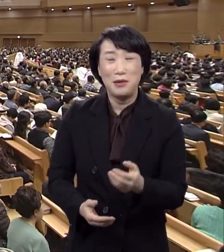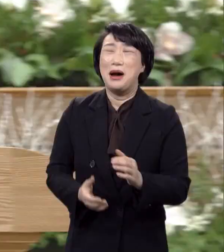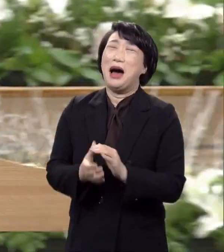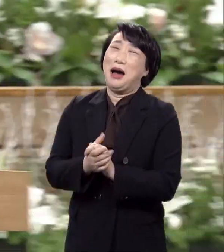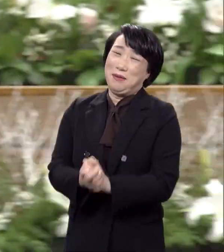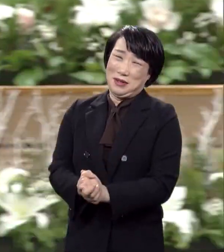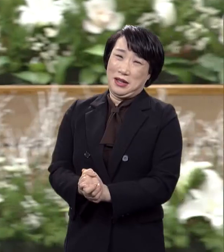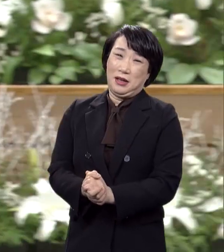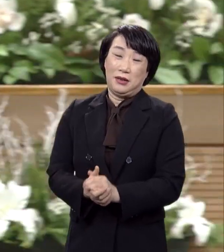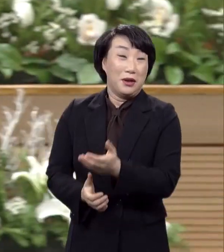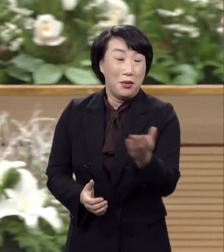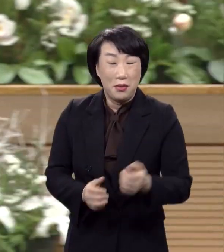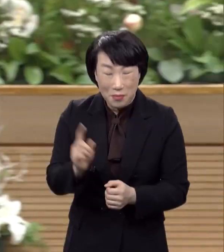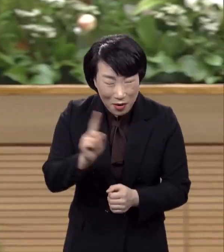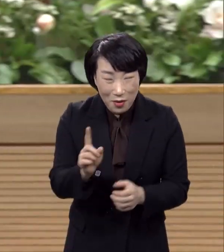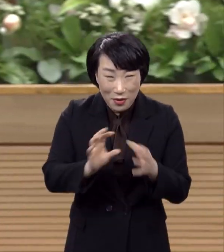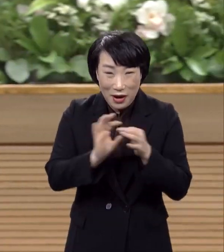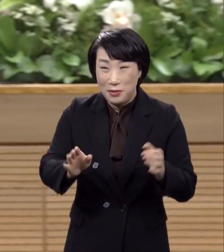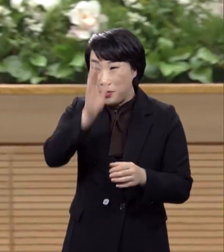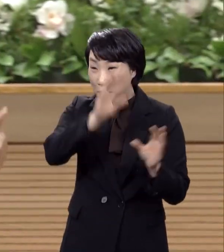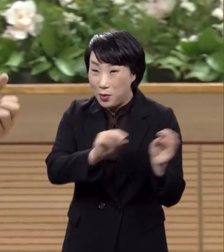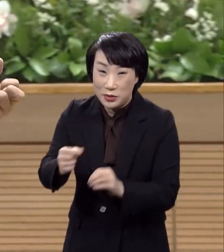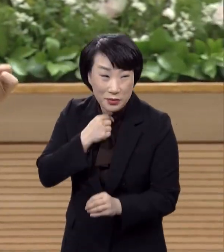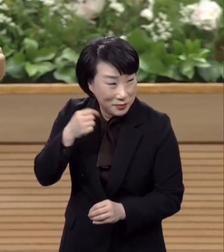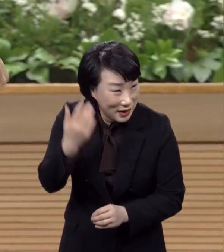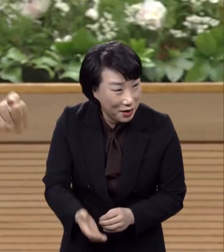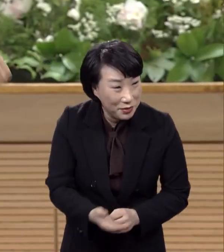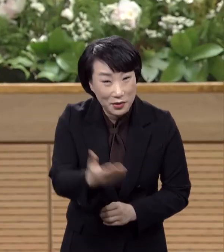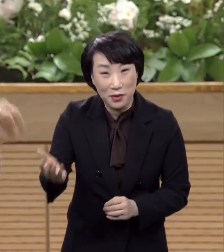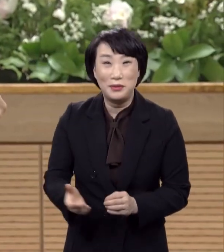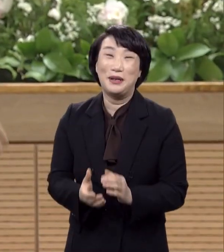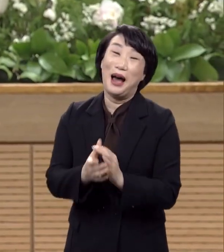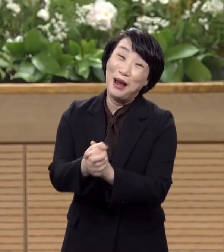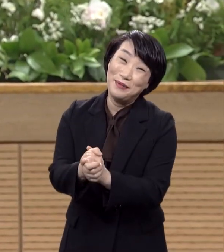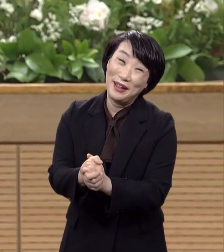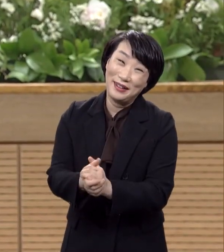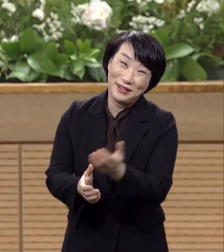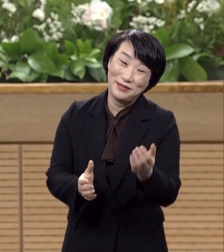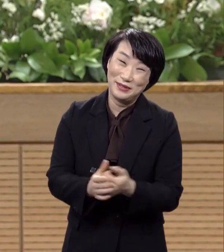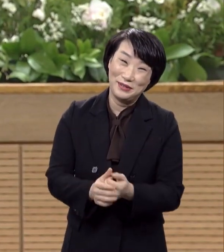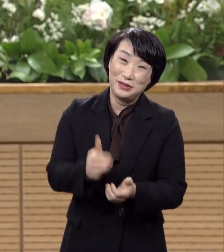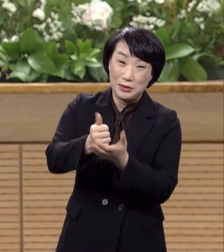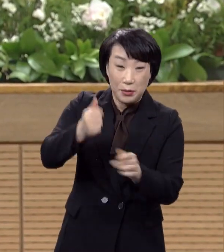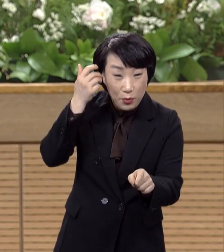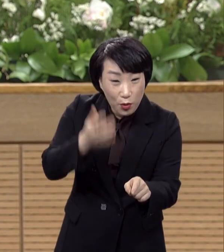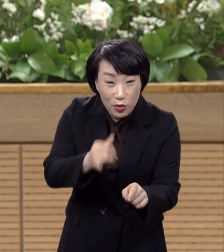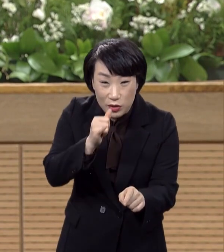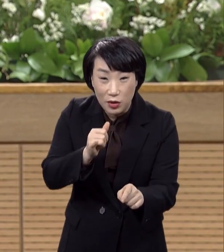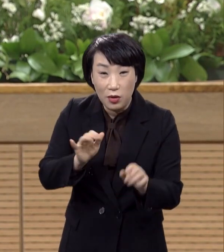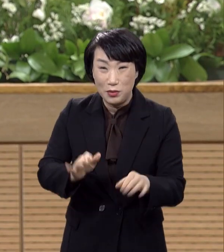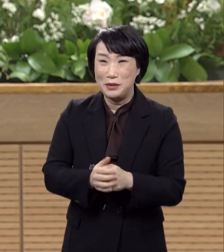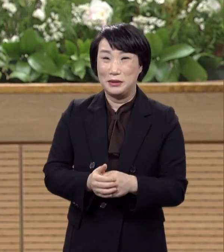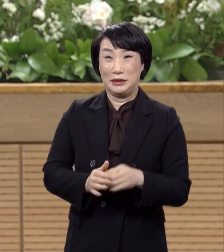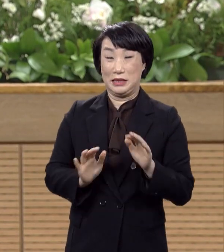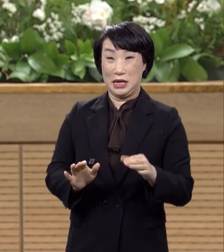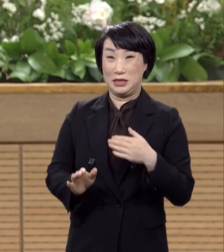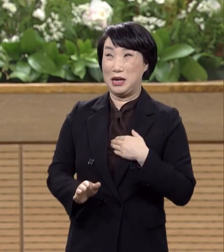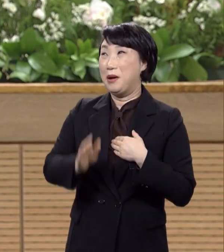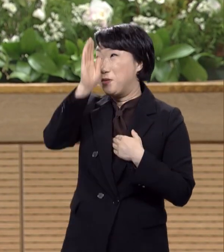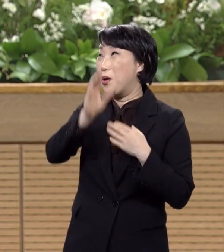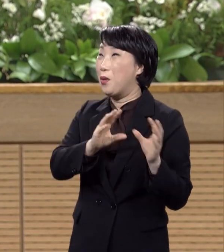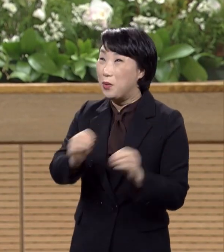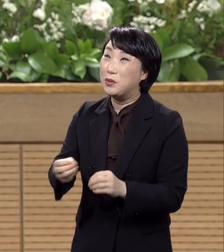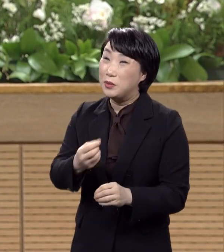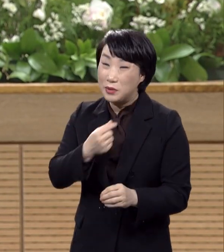어떤 것이든지 낫고자 하느냐. 주님이 물어. 그러면 낫고자 한다 그 소리